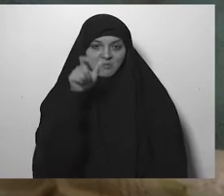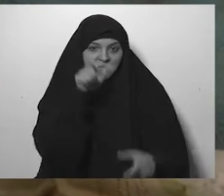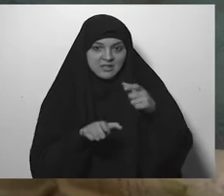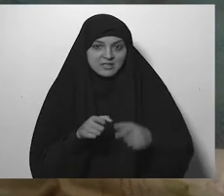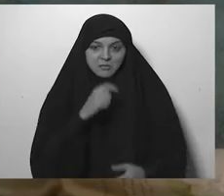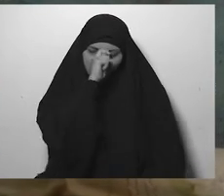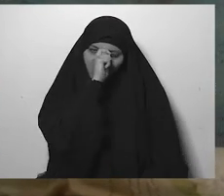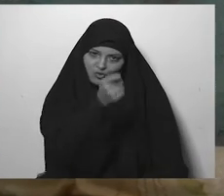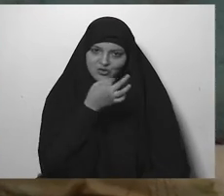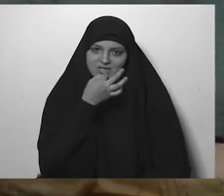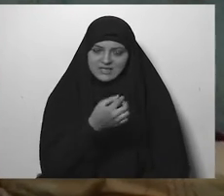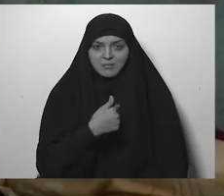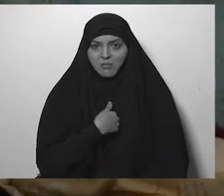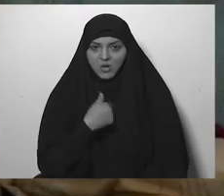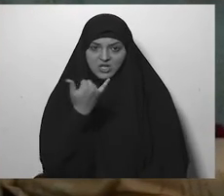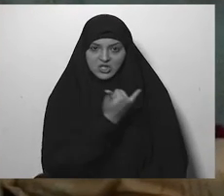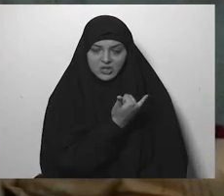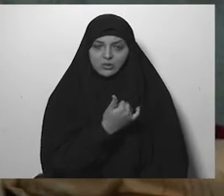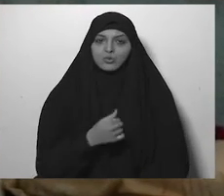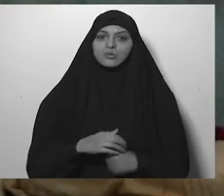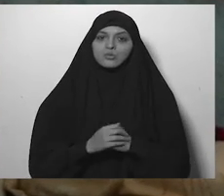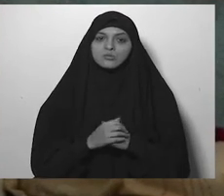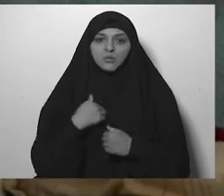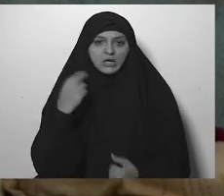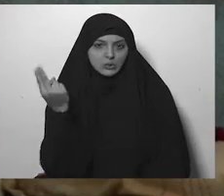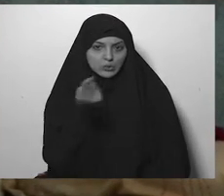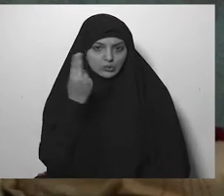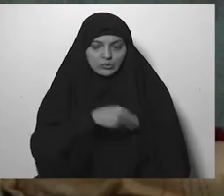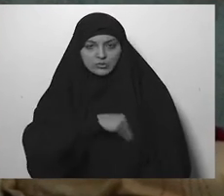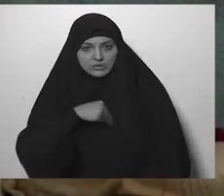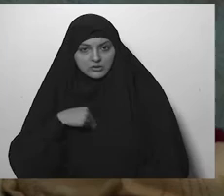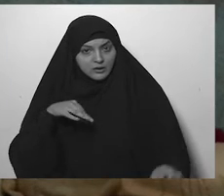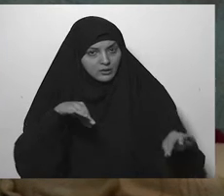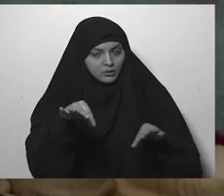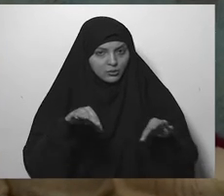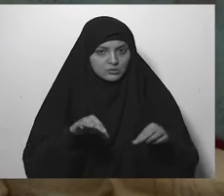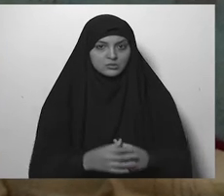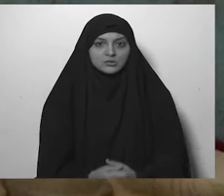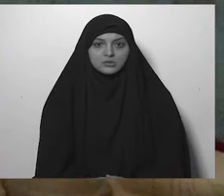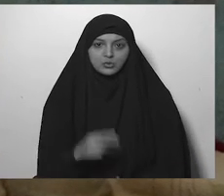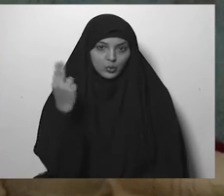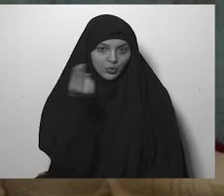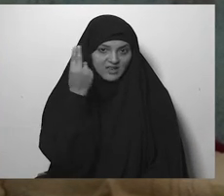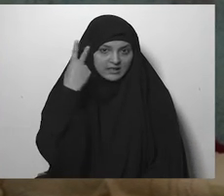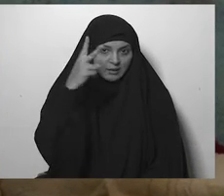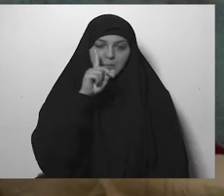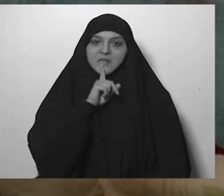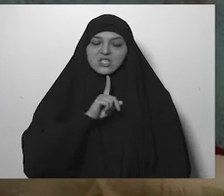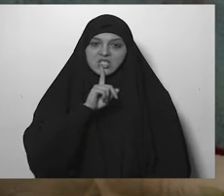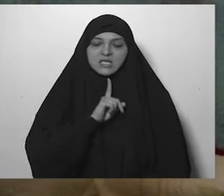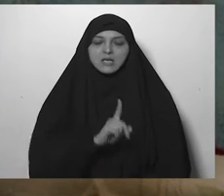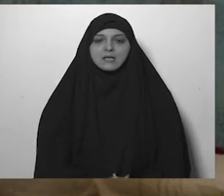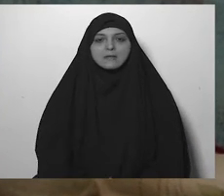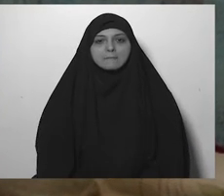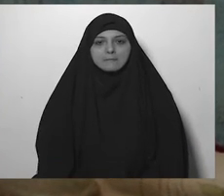Bonjour, je suis Djiloul Botaran, étudiant en sciences et technologie dans l'Université de